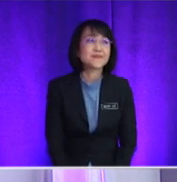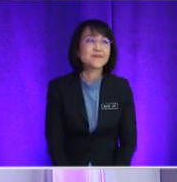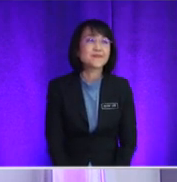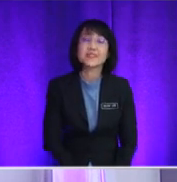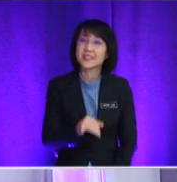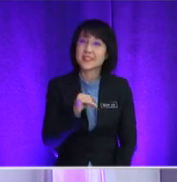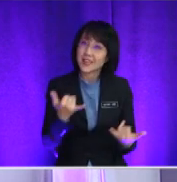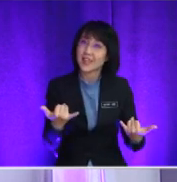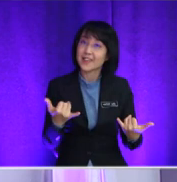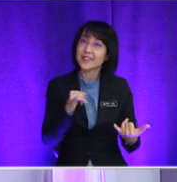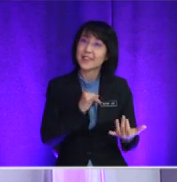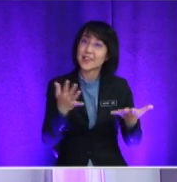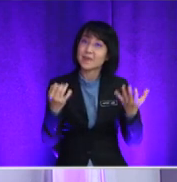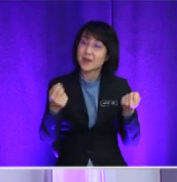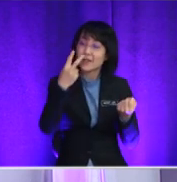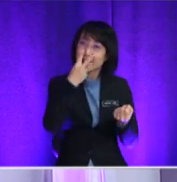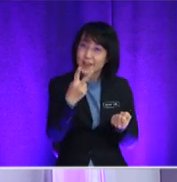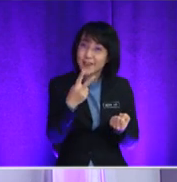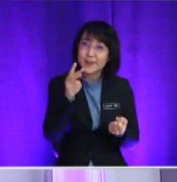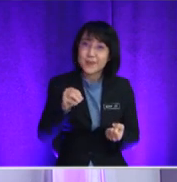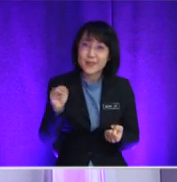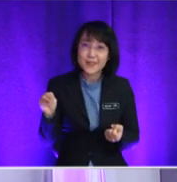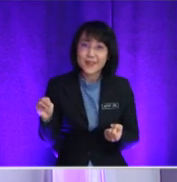Tengoklah ke negeri